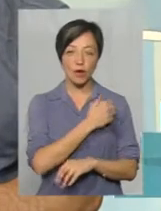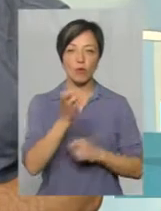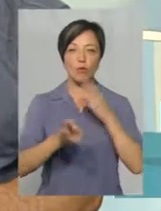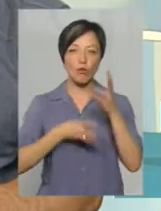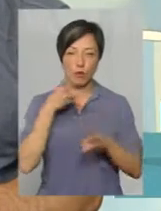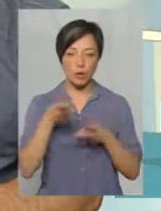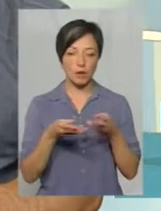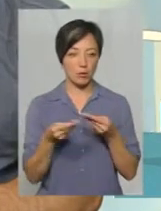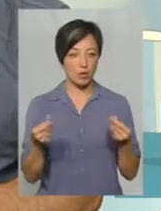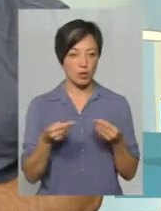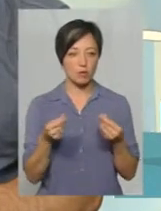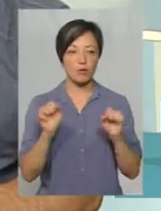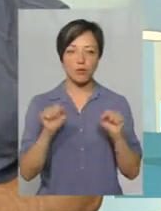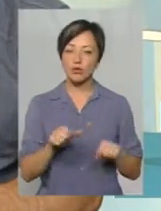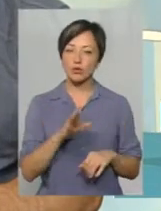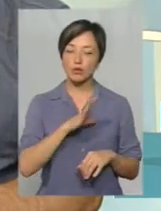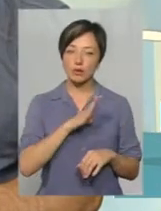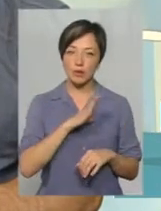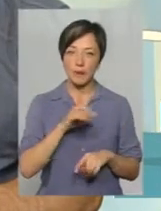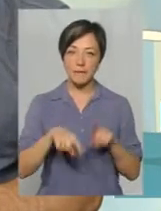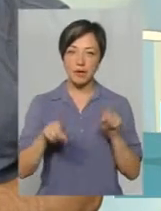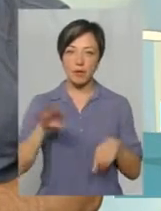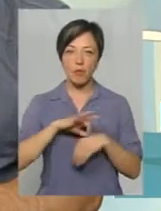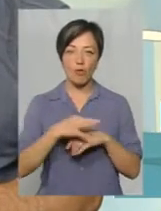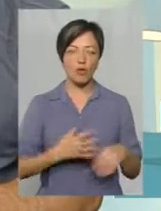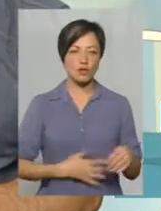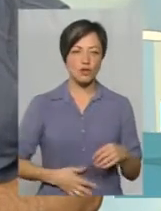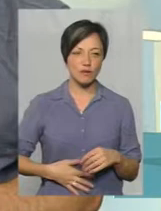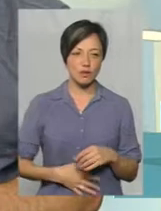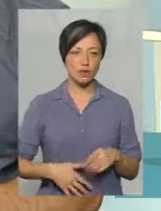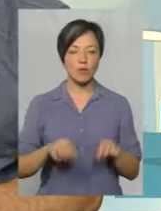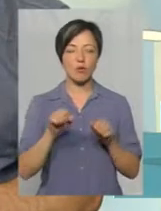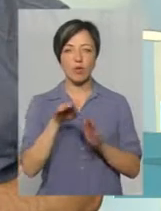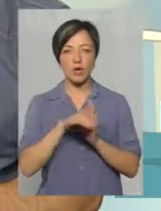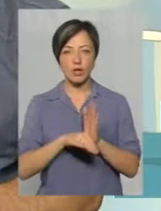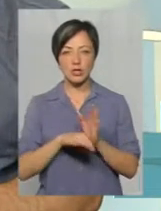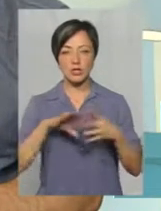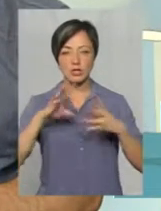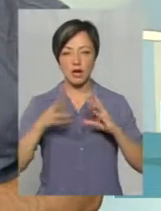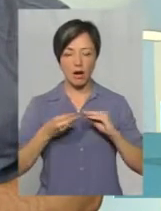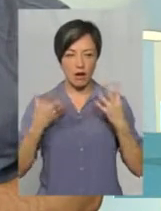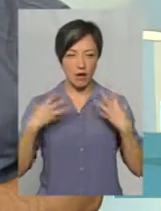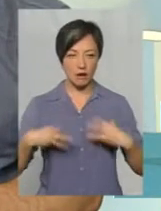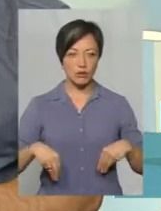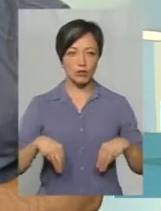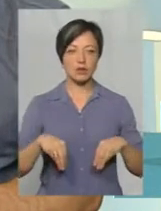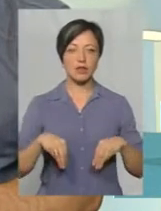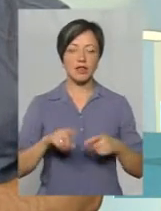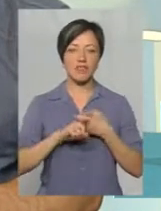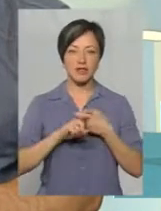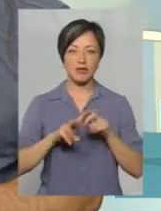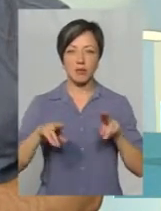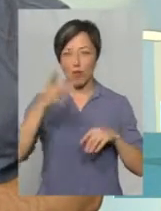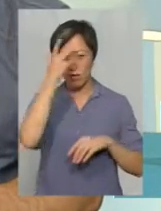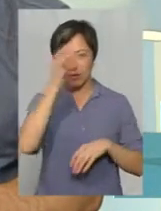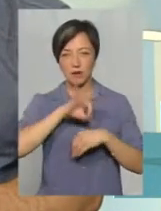блювота, пронос. Можуть бути періодичні болі в животі, погіршення загальної, така інфекційна симптоматика, і